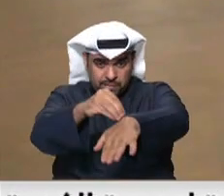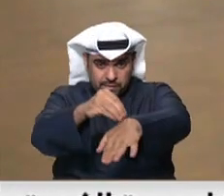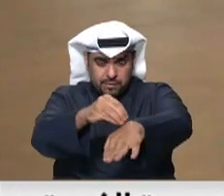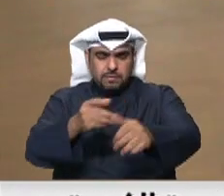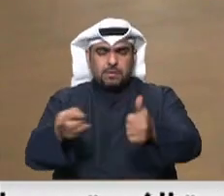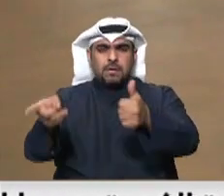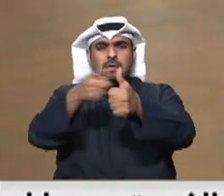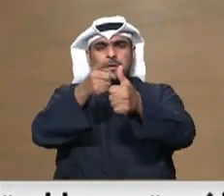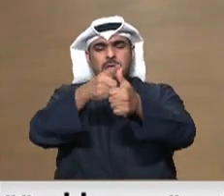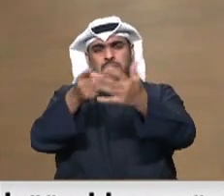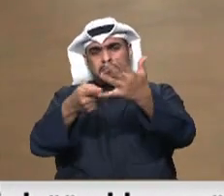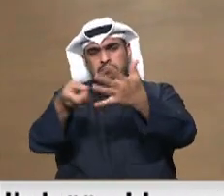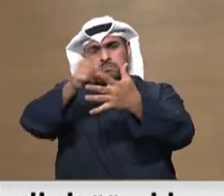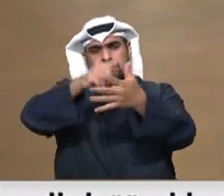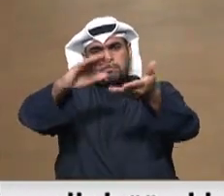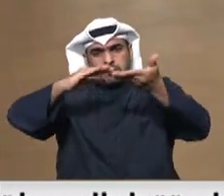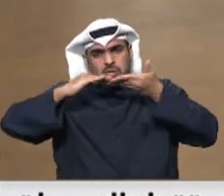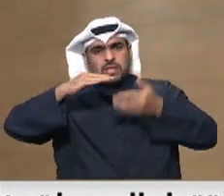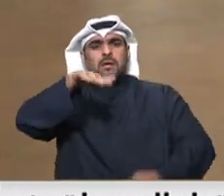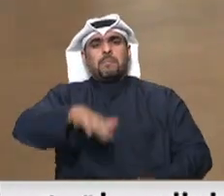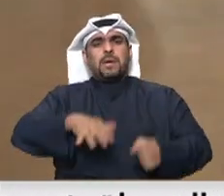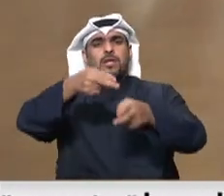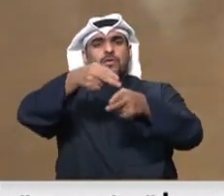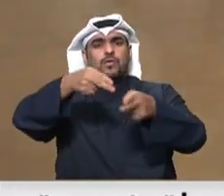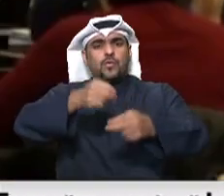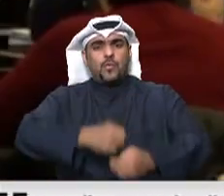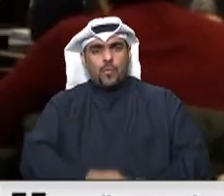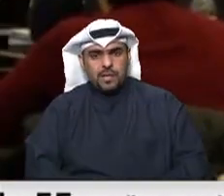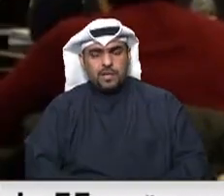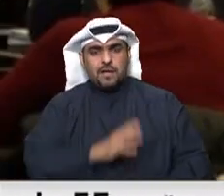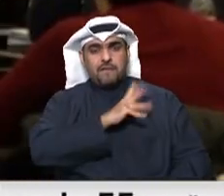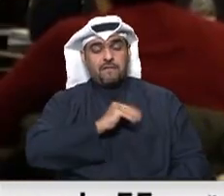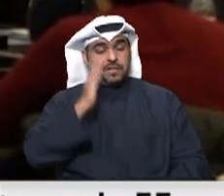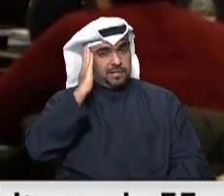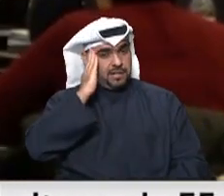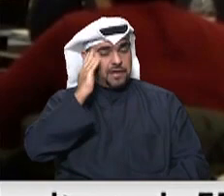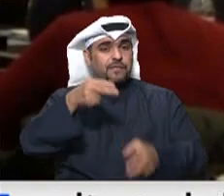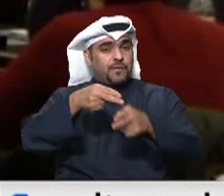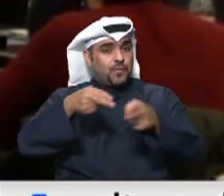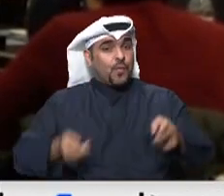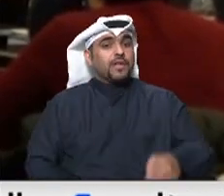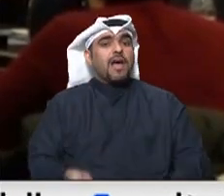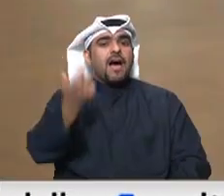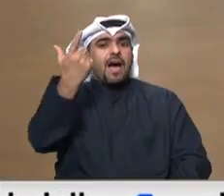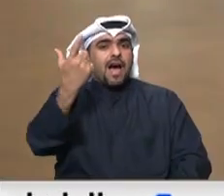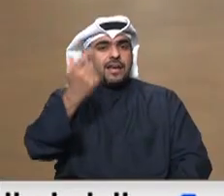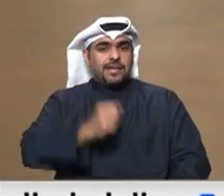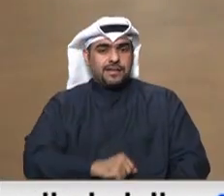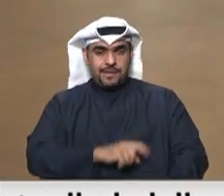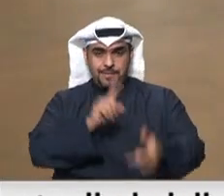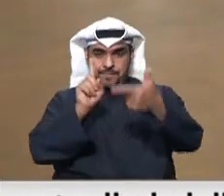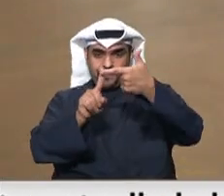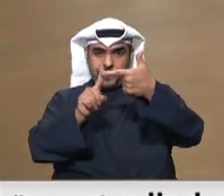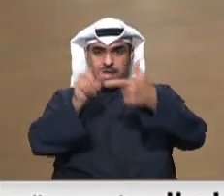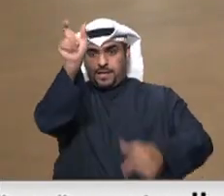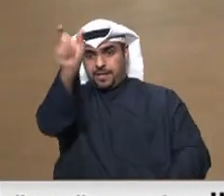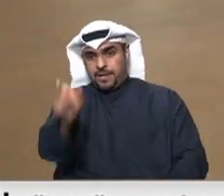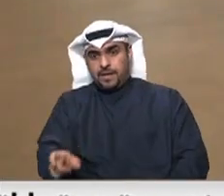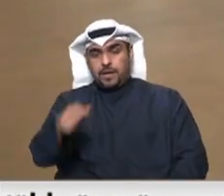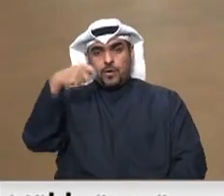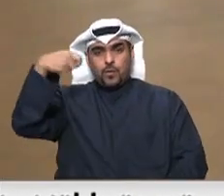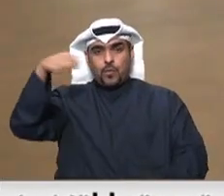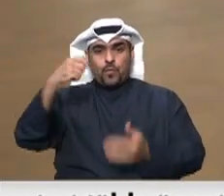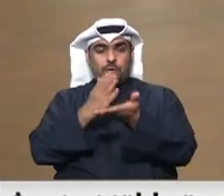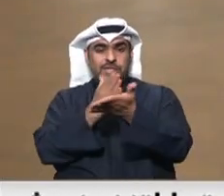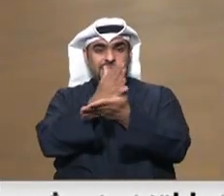الأمر ذلك، وهذا شيء نحن نقدره كدولة فلسطين. واستمعنا إلى خطاب وزير خارجية دولة الكويت